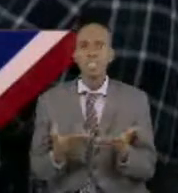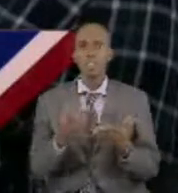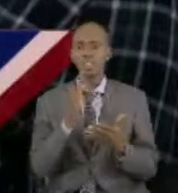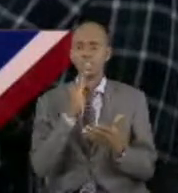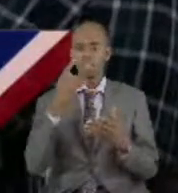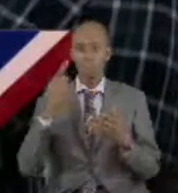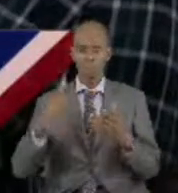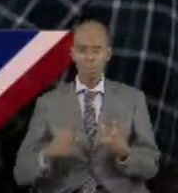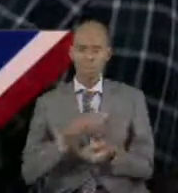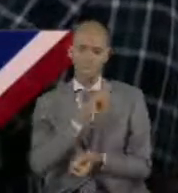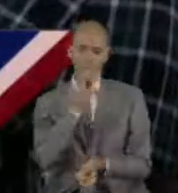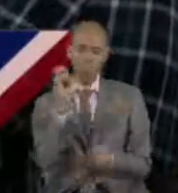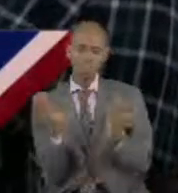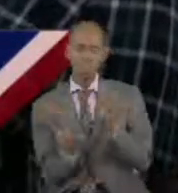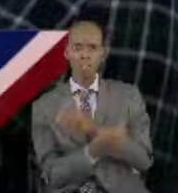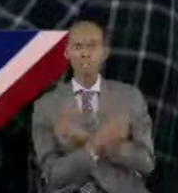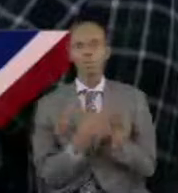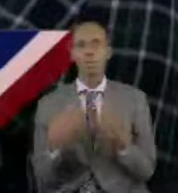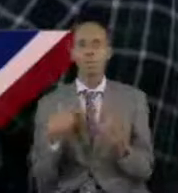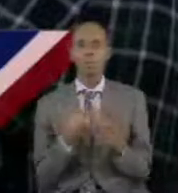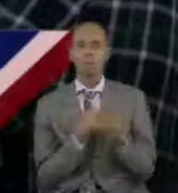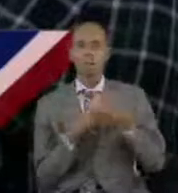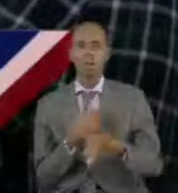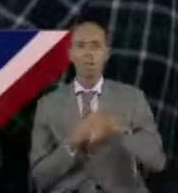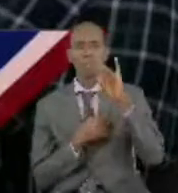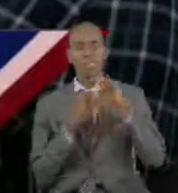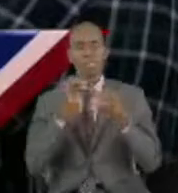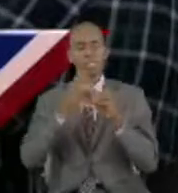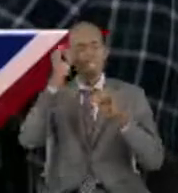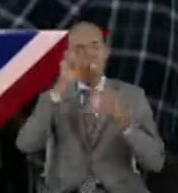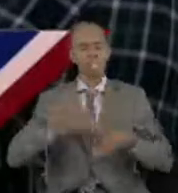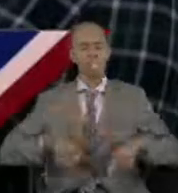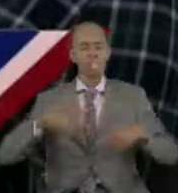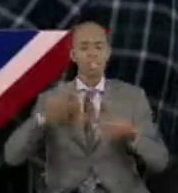qui enseigne de manière centrée sur Christ. Nous voyons